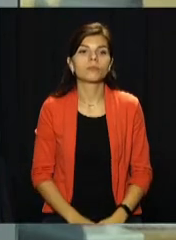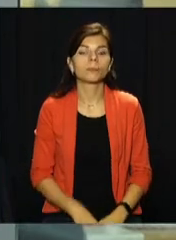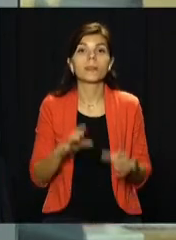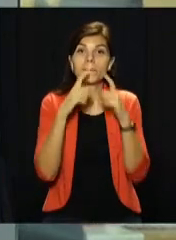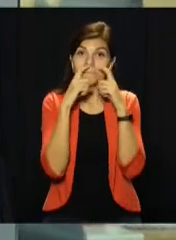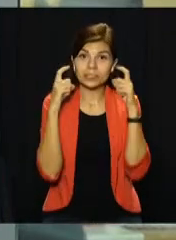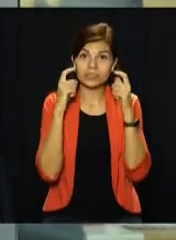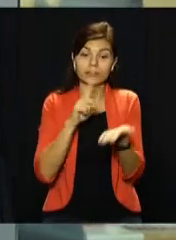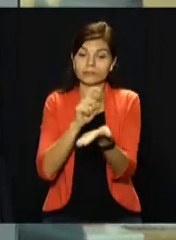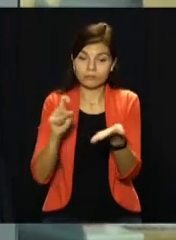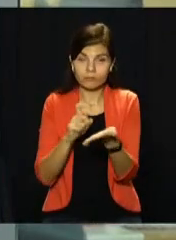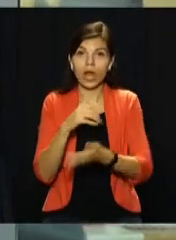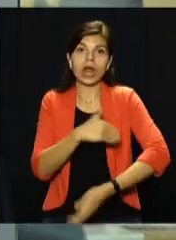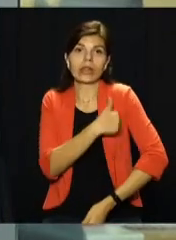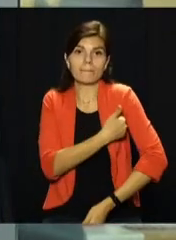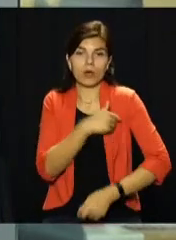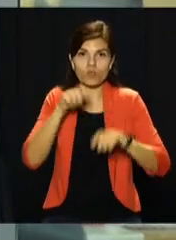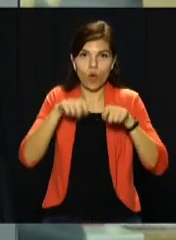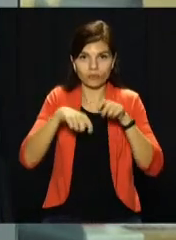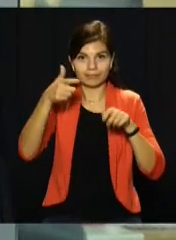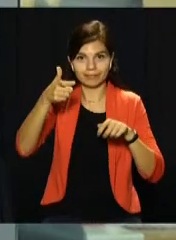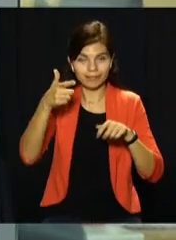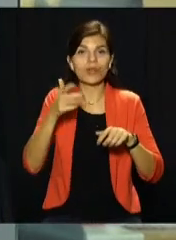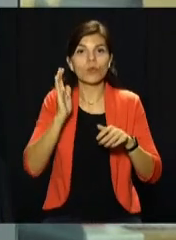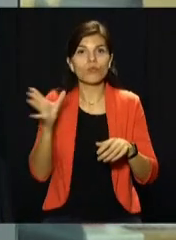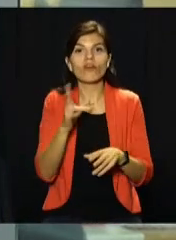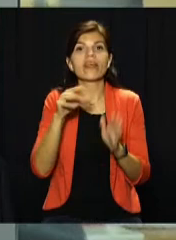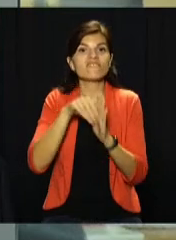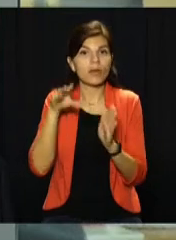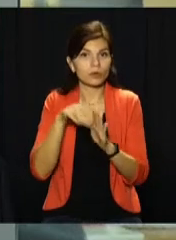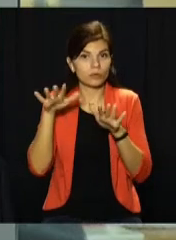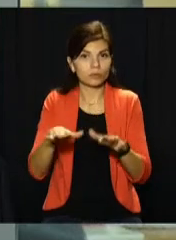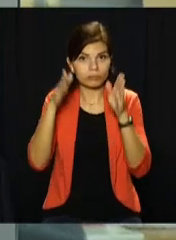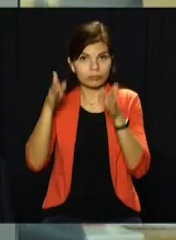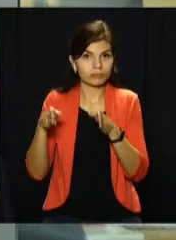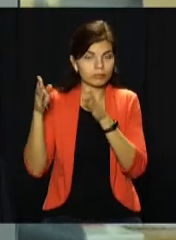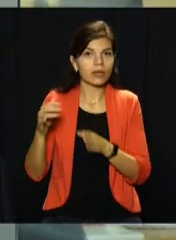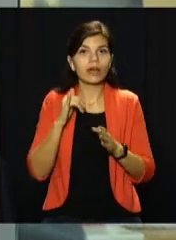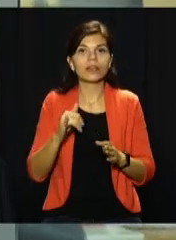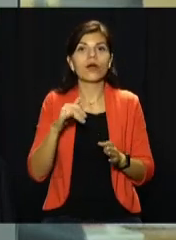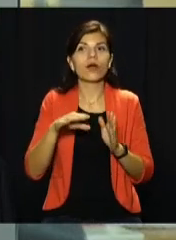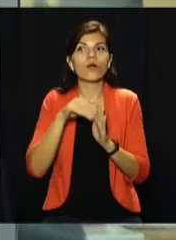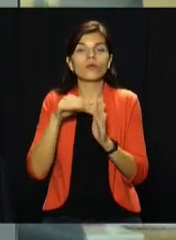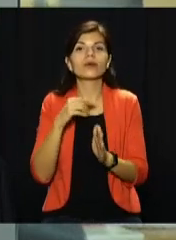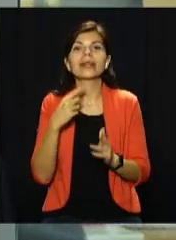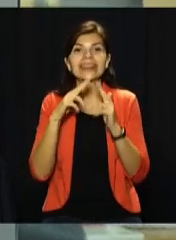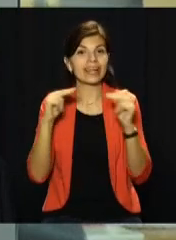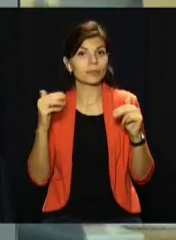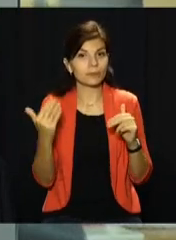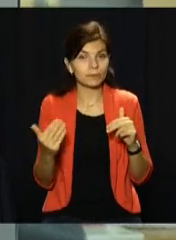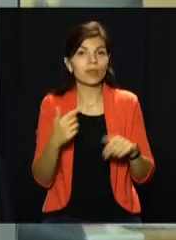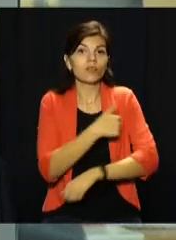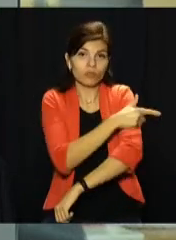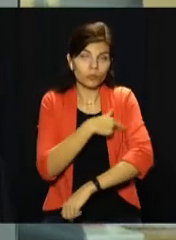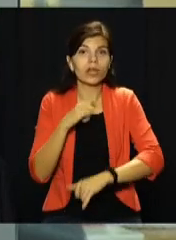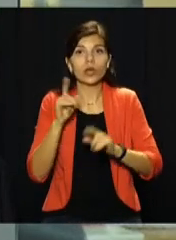Маски, антисептики, температурний скринінг – це все буде на виборчих дільницях для голосування дніпрян. Як в лікарнях, так і